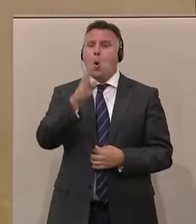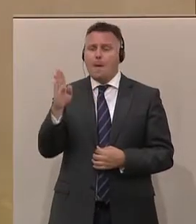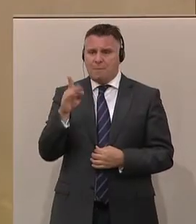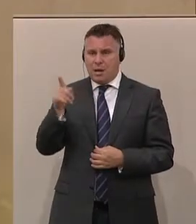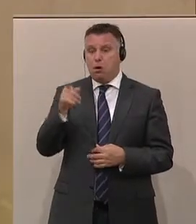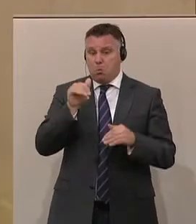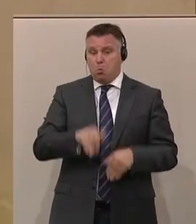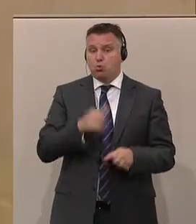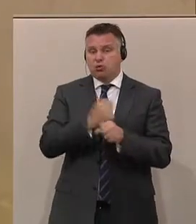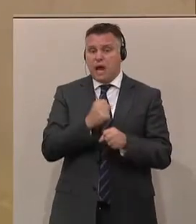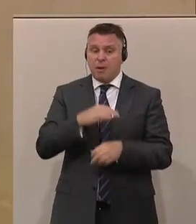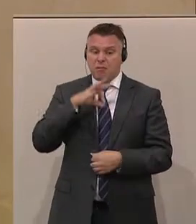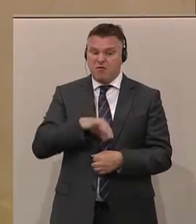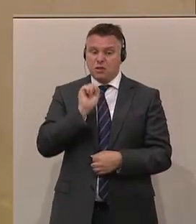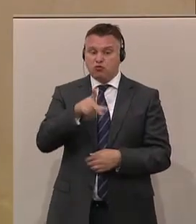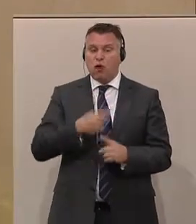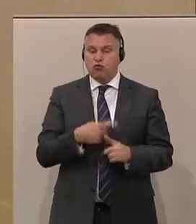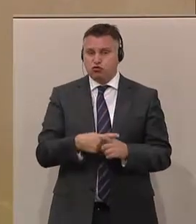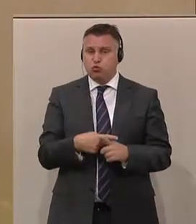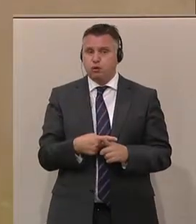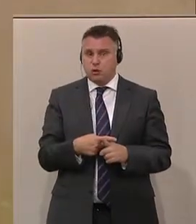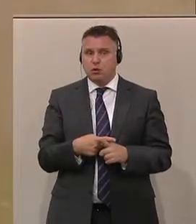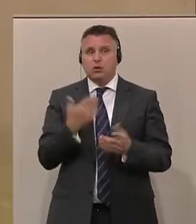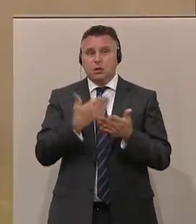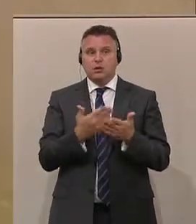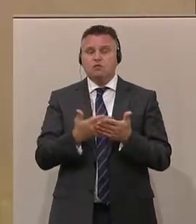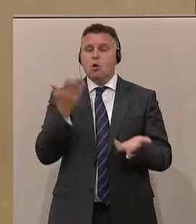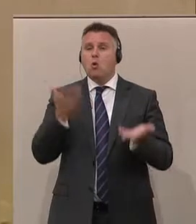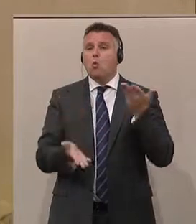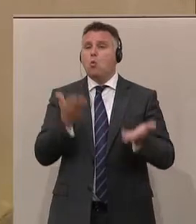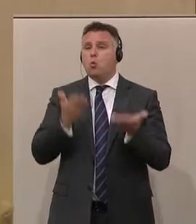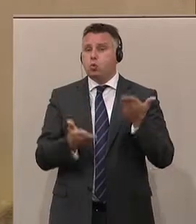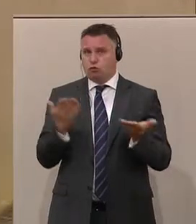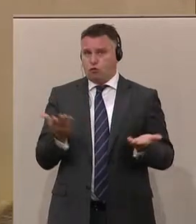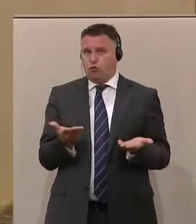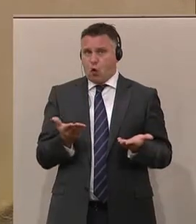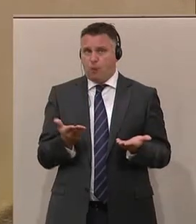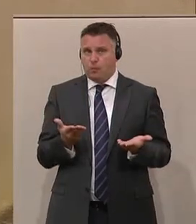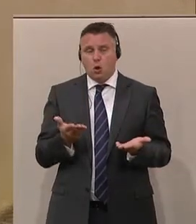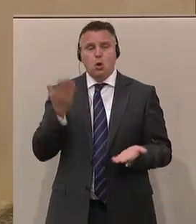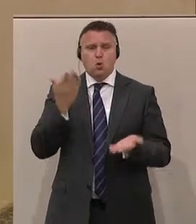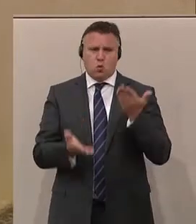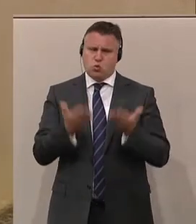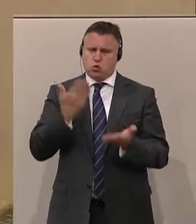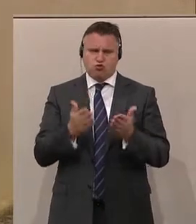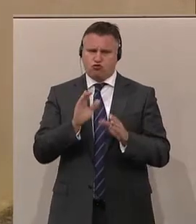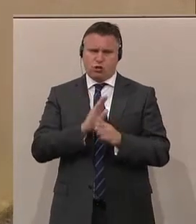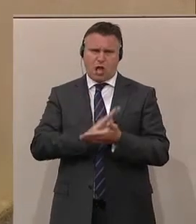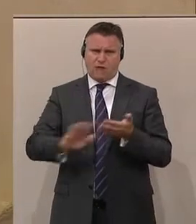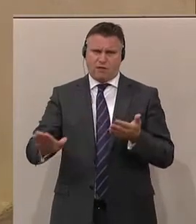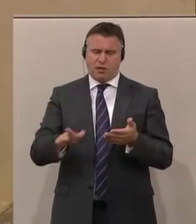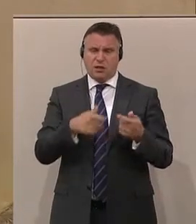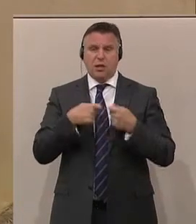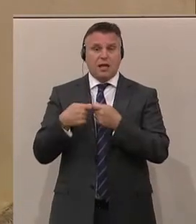unfreiwillig 12 Stunden arbeiten. Da ist es kein Problem. Und dann ist die Frage, wo ist der Unterschied? Der Unterschied ist ganz einfach. Wenn